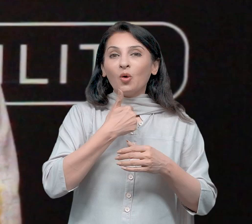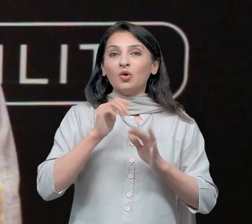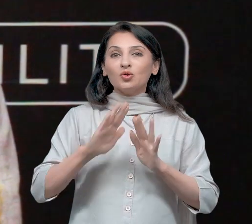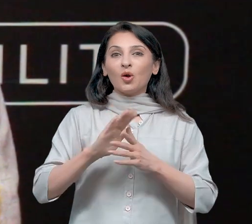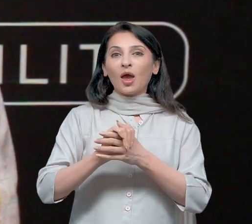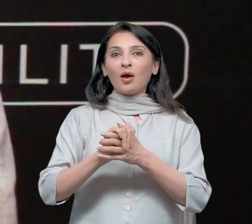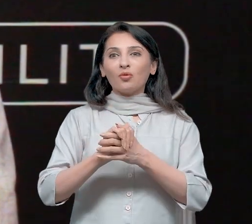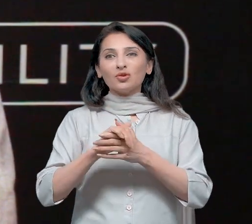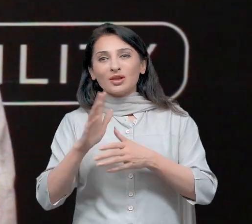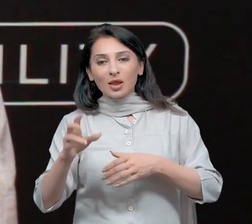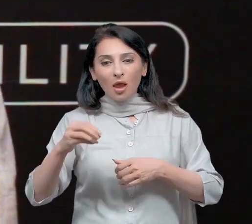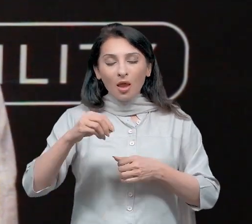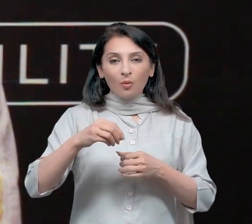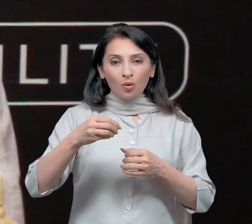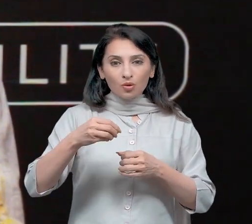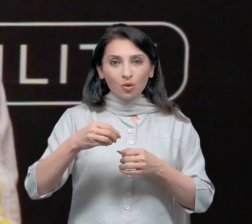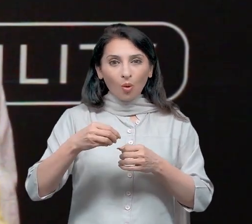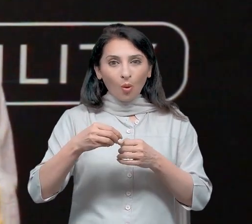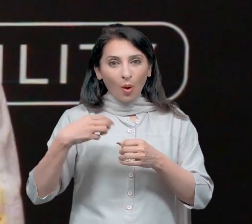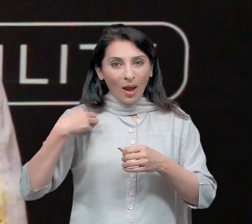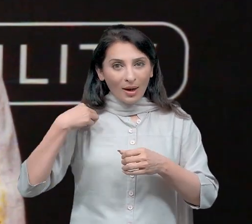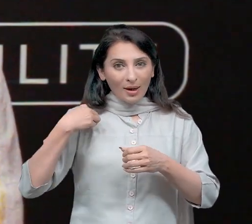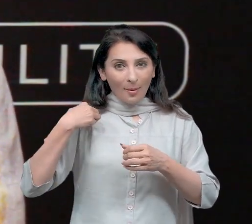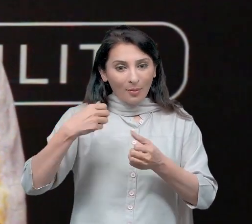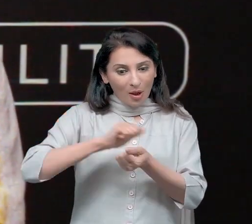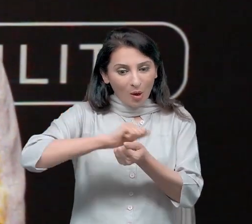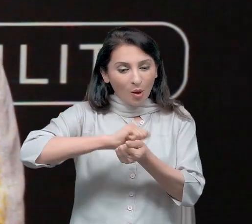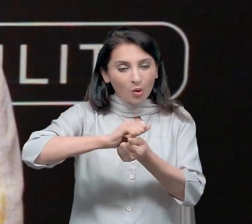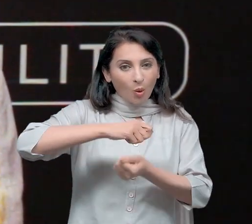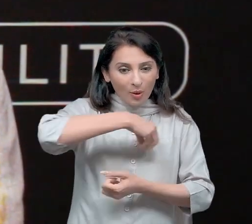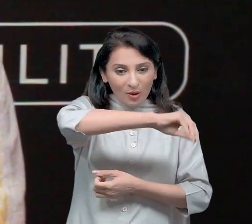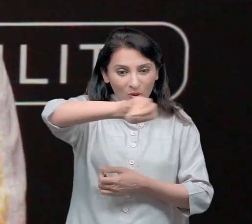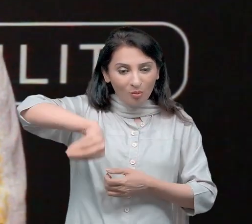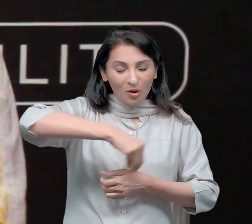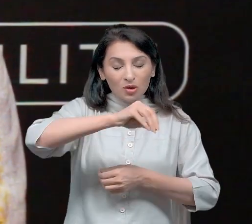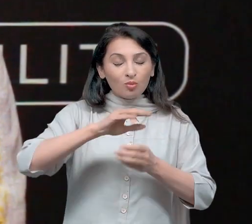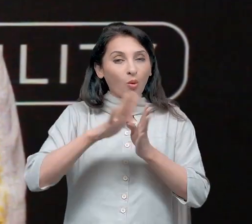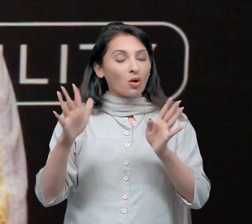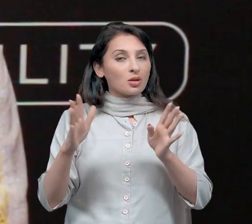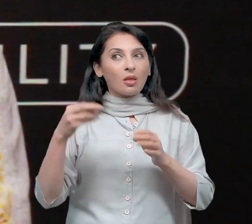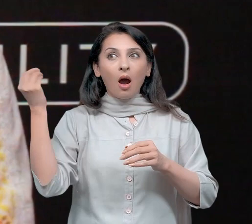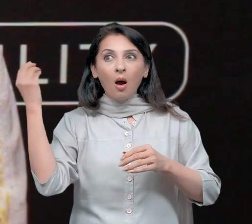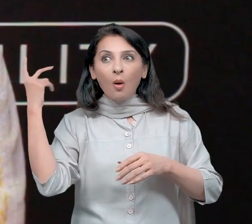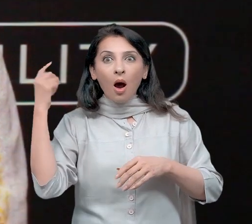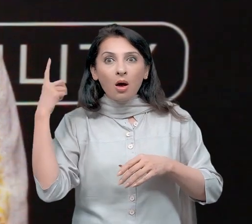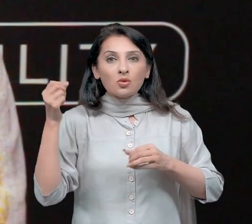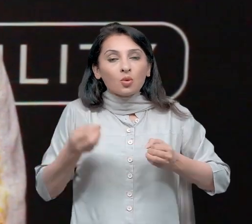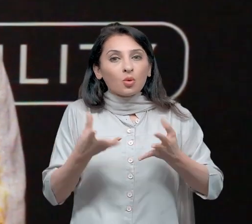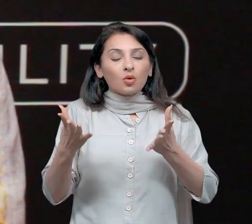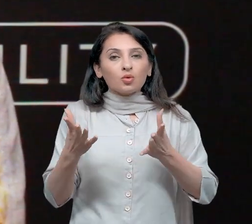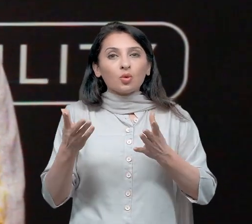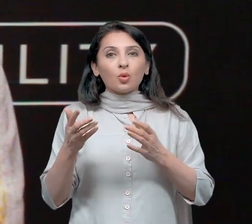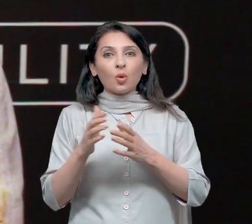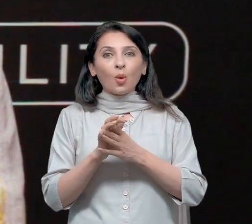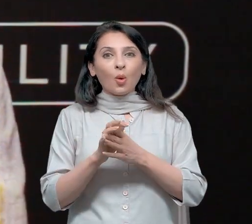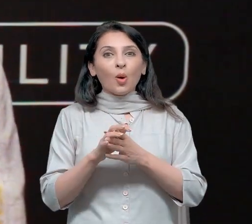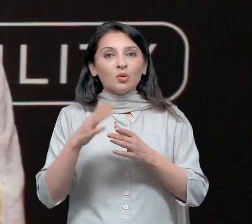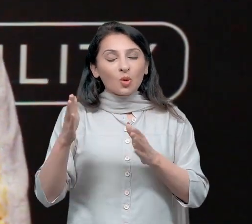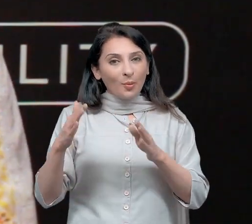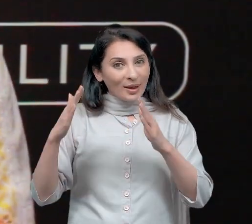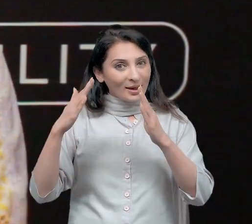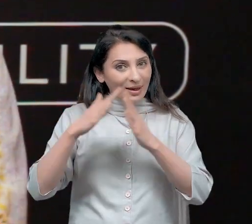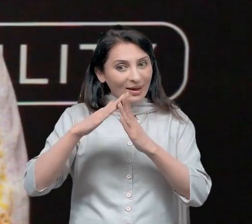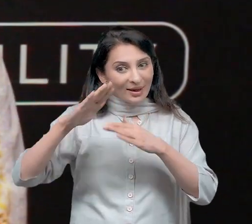मुझे फ़ोन करते थे, तो उनको फिर मैं तसल्ली देती थी। तो मेरे पड़ोसी भी आके उनको फिर हेल्प करते थे कि नहीं तुम पढ़ रही हो